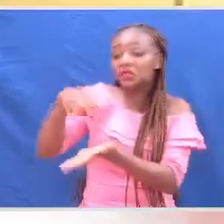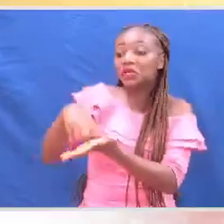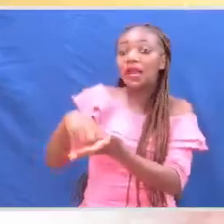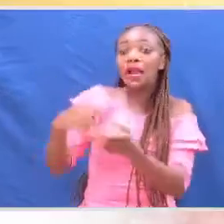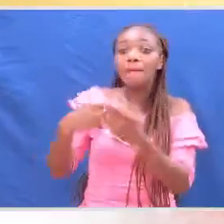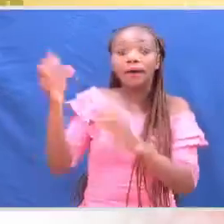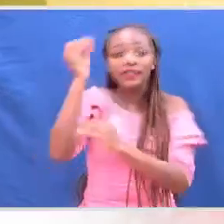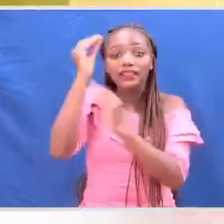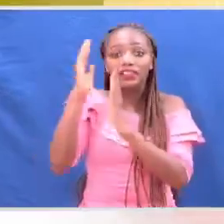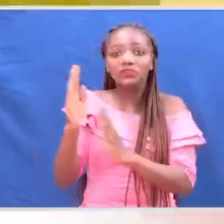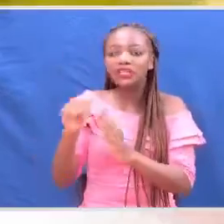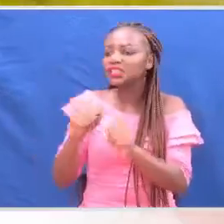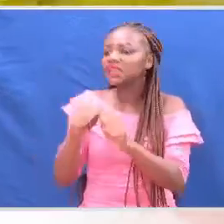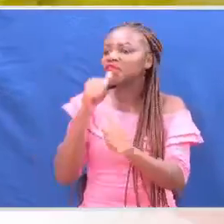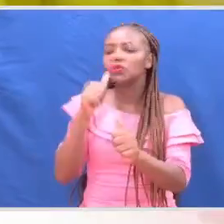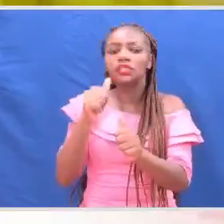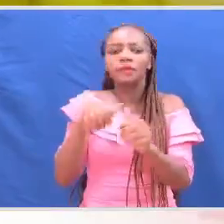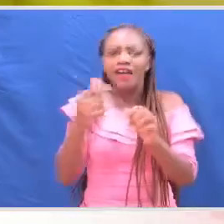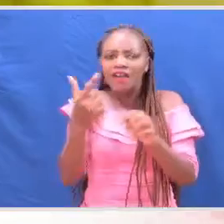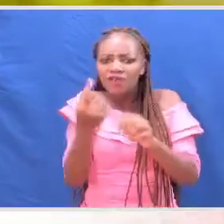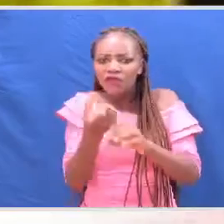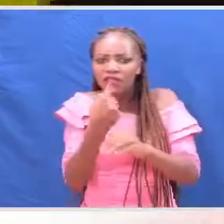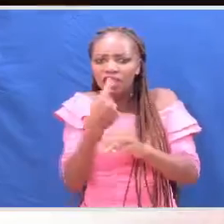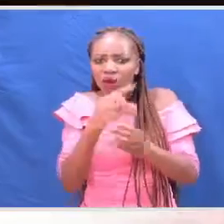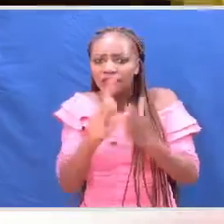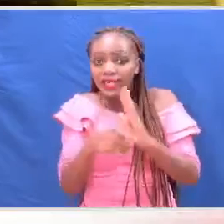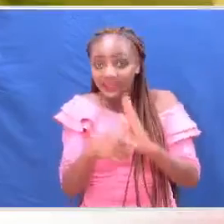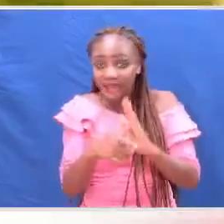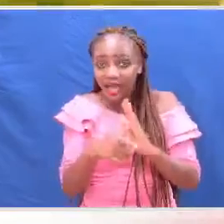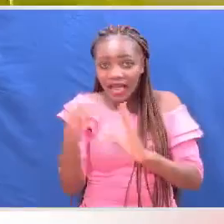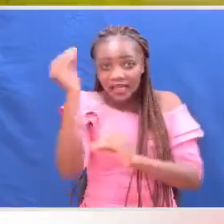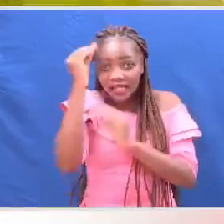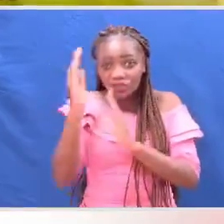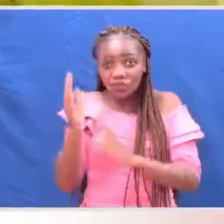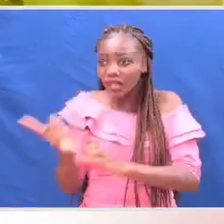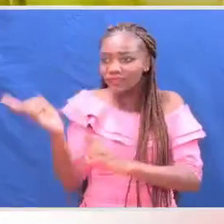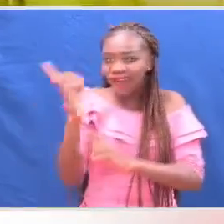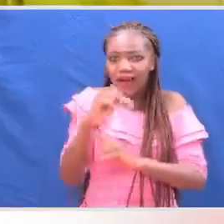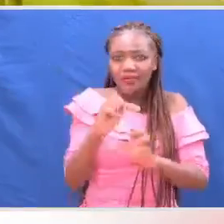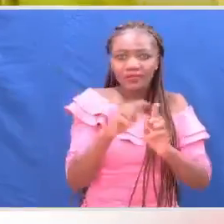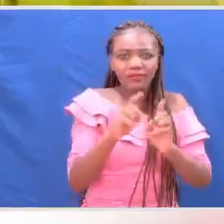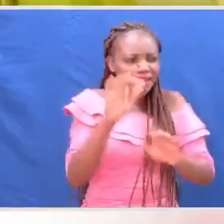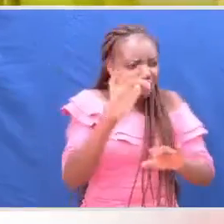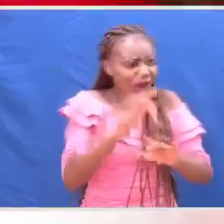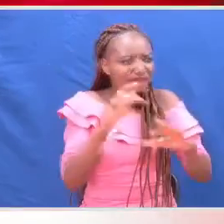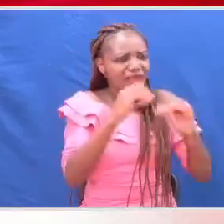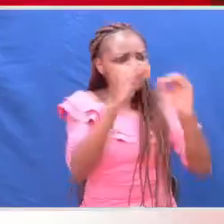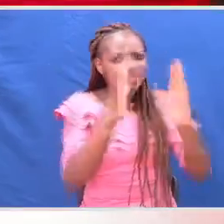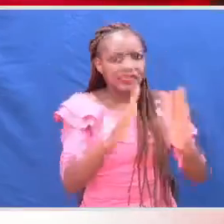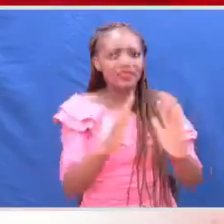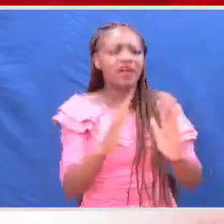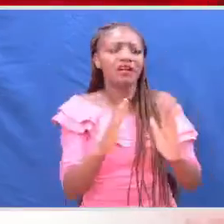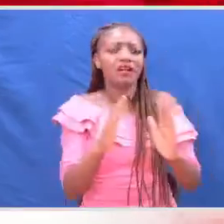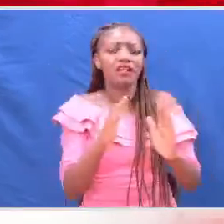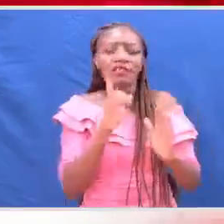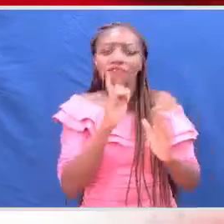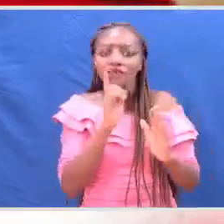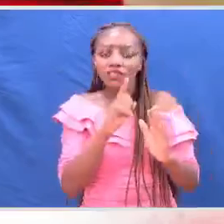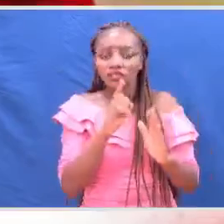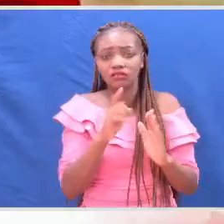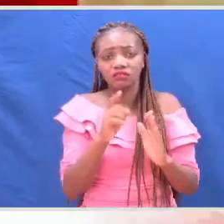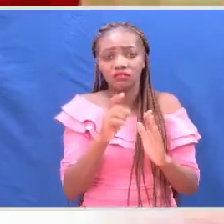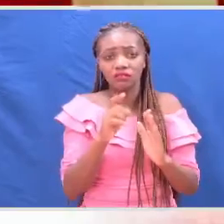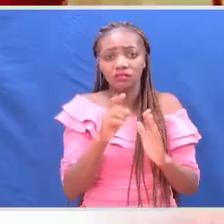mwanafunzi huyu akadinda. Sekunde chache baadaye inasemekana alichomoa kisu na kumjeruhi mwalimu huyu vibaya kwenye paja, miguu